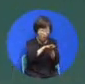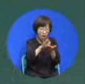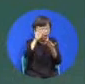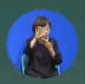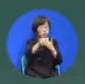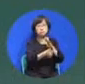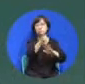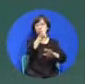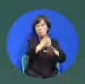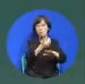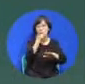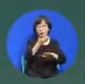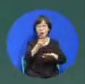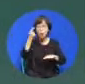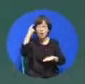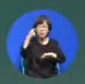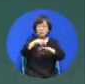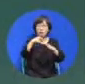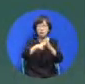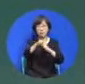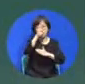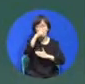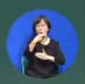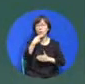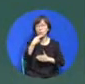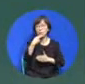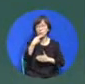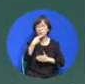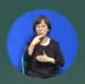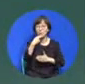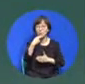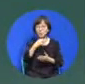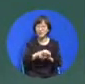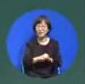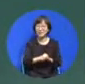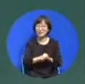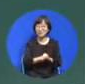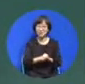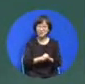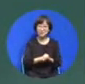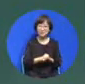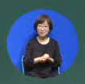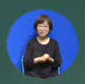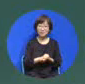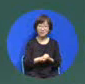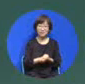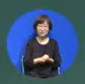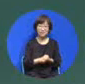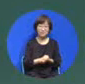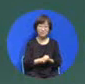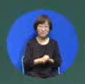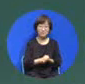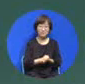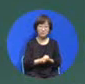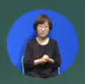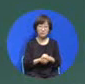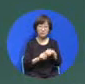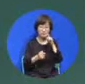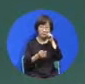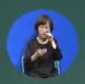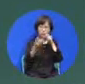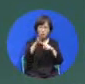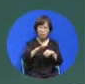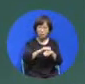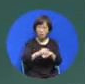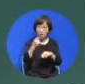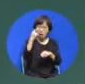up successful. 왜냐하면 그 병이 들지 않으니까요. Why? Because they don't get sick. They are not having diseases. 간혹 가다가 큰 인물인 집안에 자녀들이 문제가 생기고